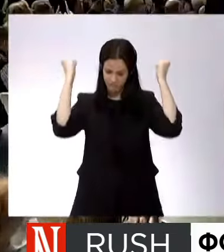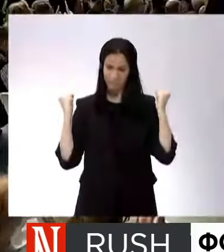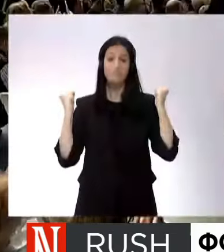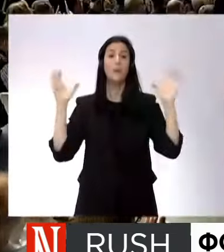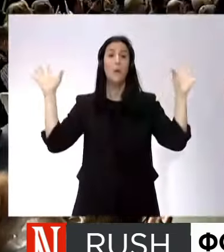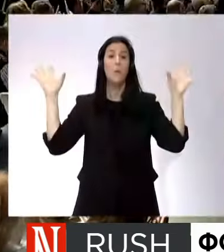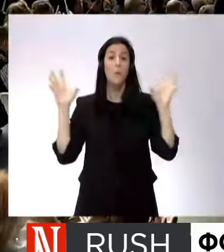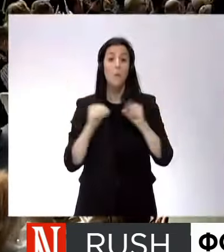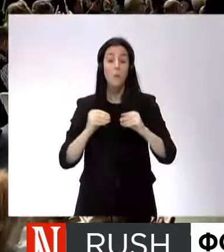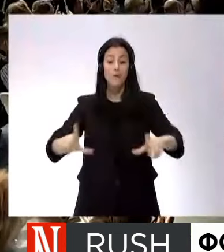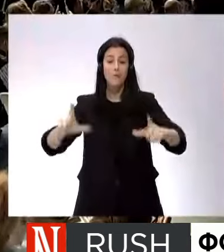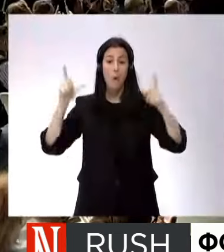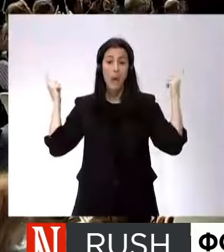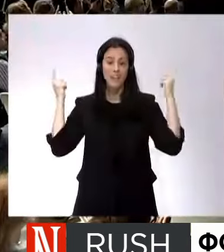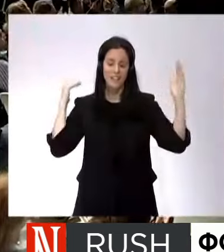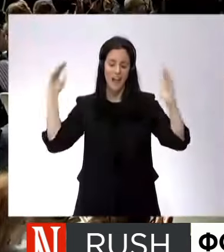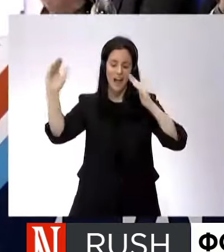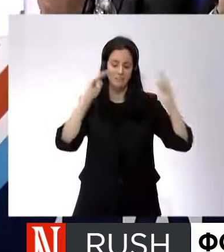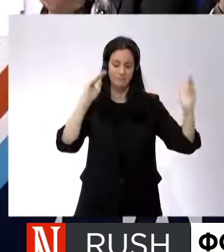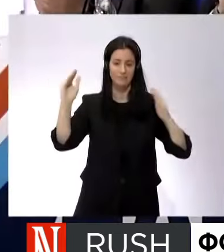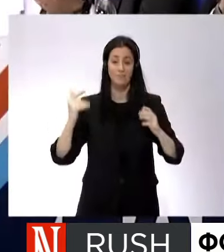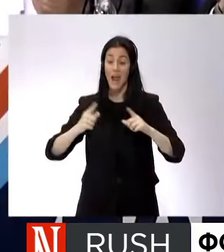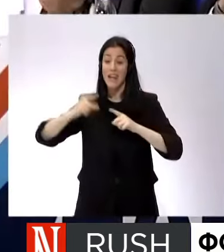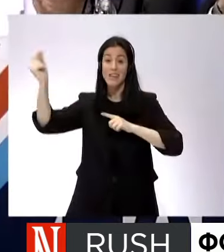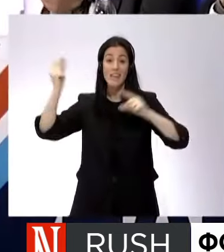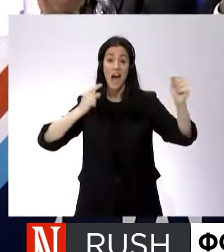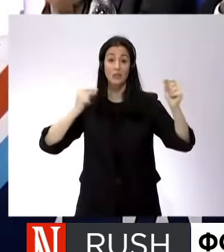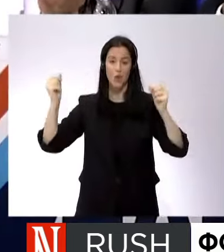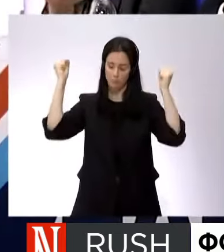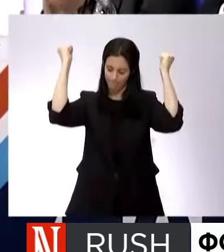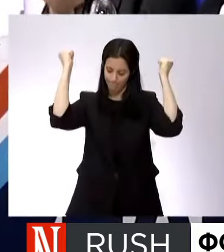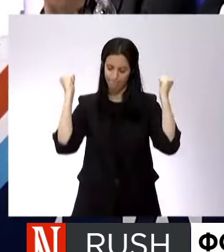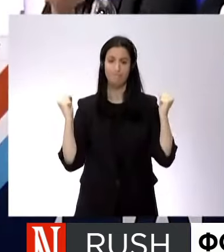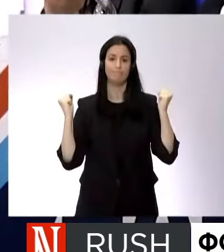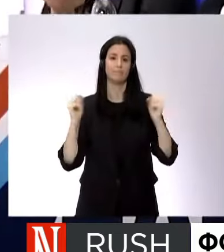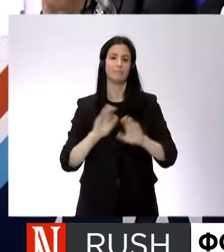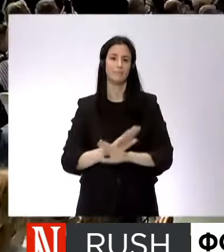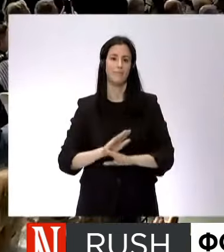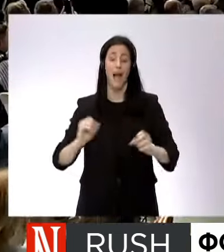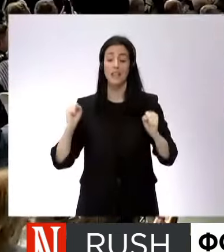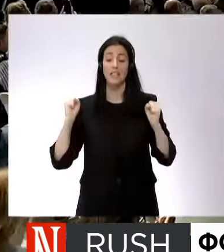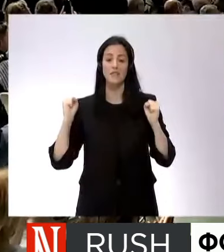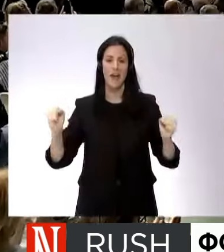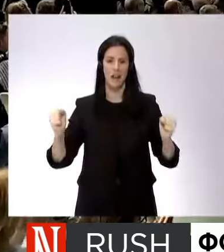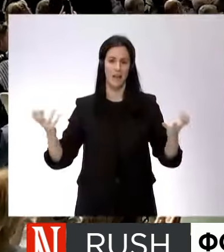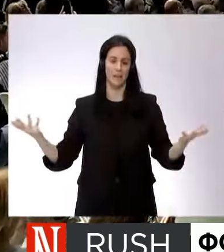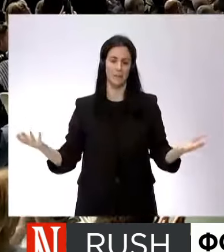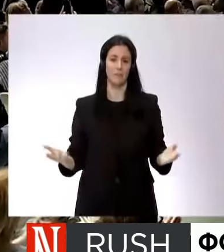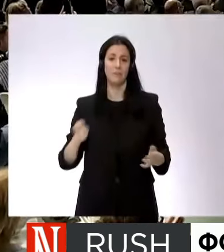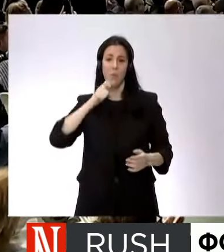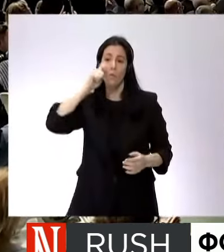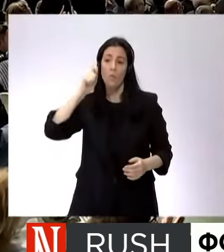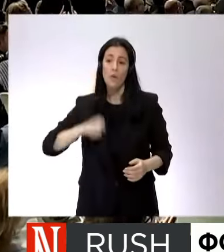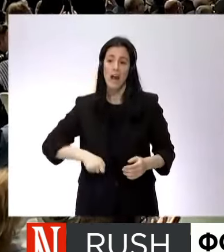Greece is a pillar of our collective security and support to Ukraine. And Greece is a strong and proud pillar of